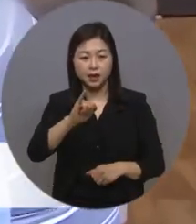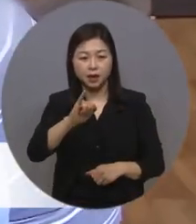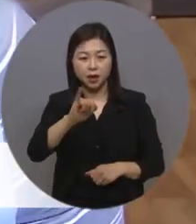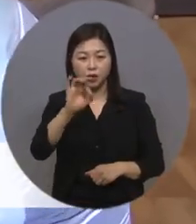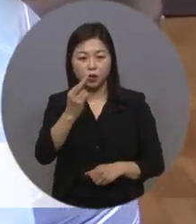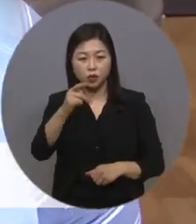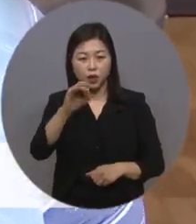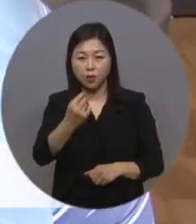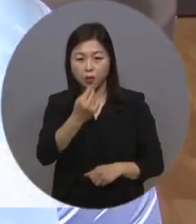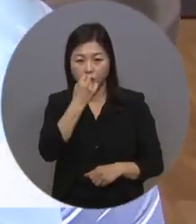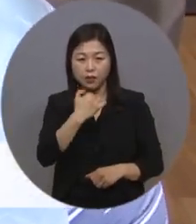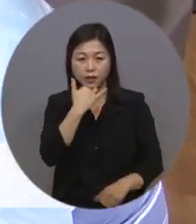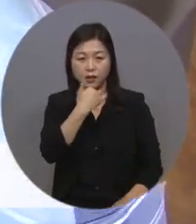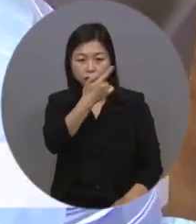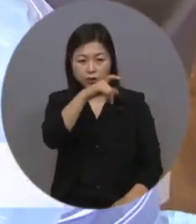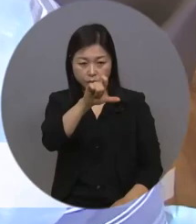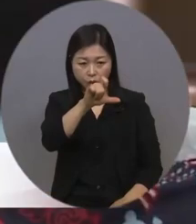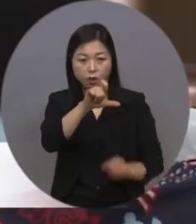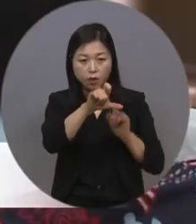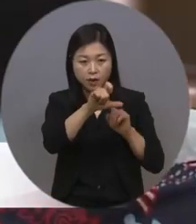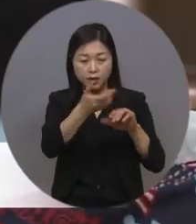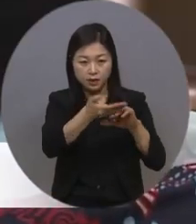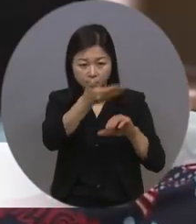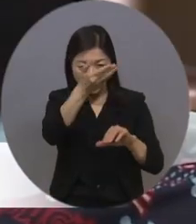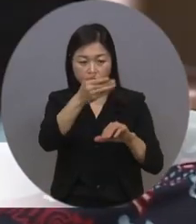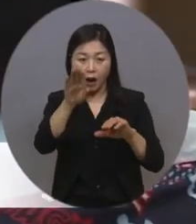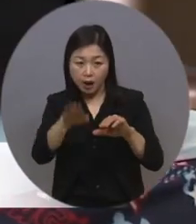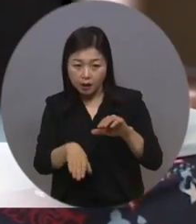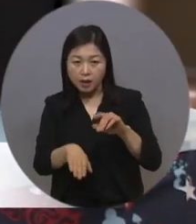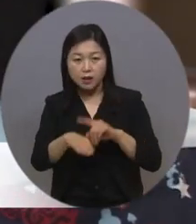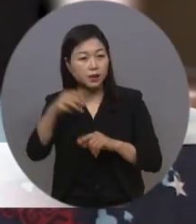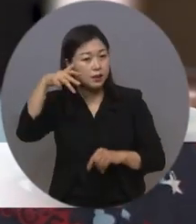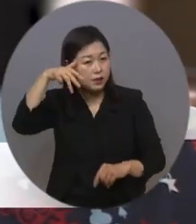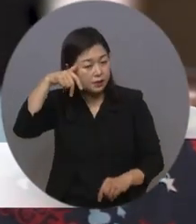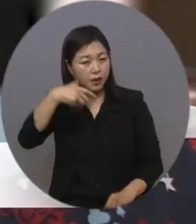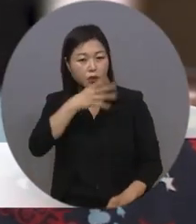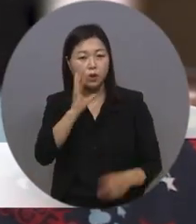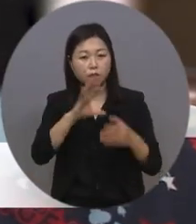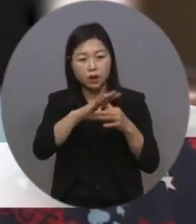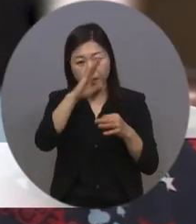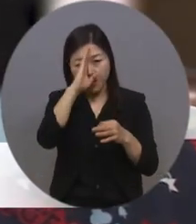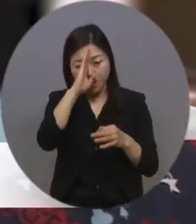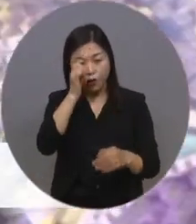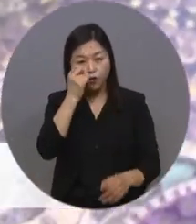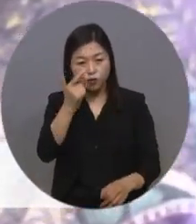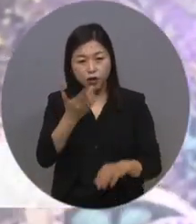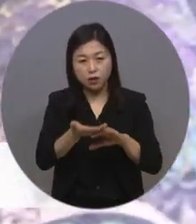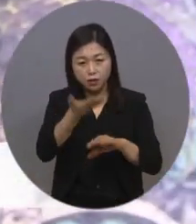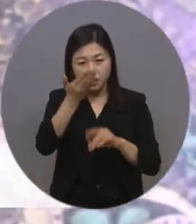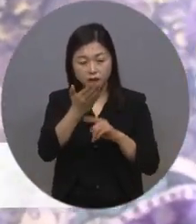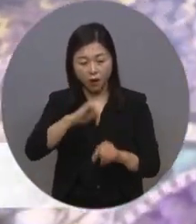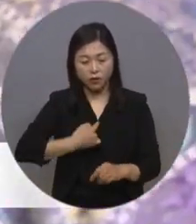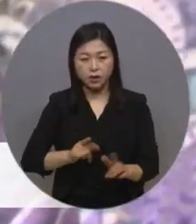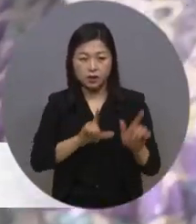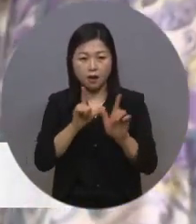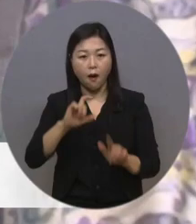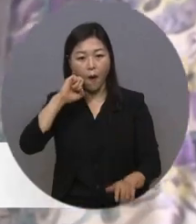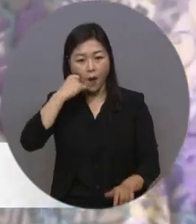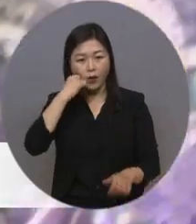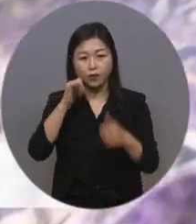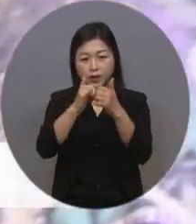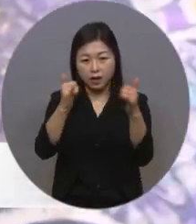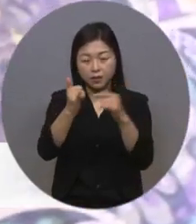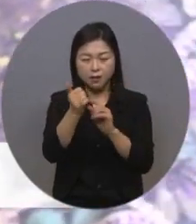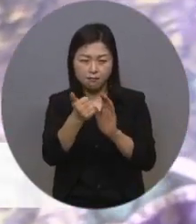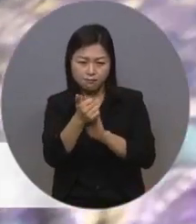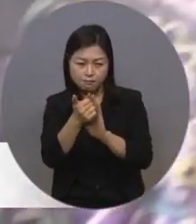이상이거나 65세 미만이라도 치매 등 노인성 질병으로 6개월 이상 스스로 생활하기 어려운 사람에게